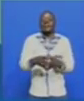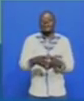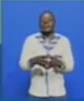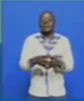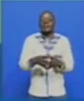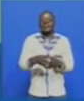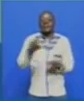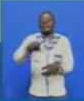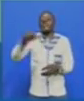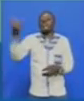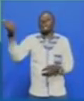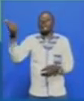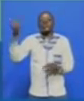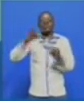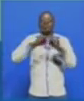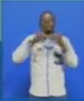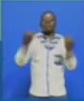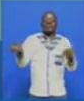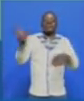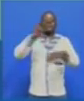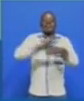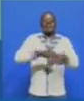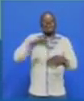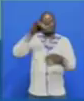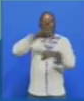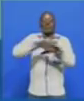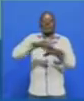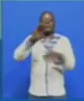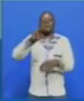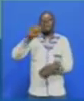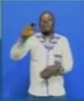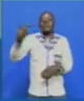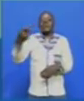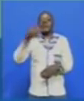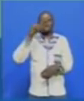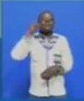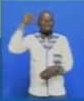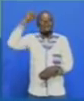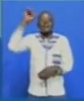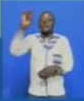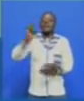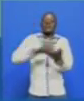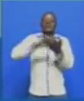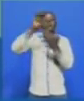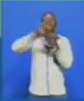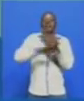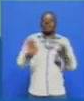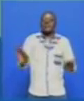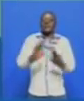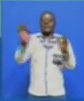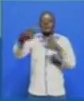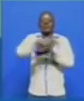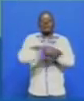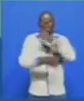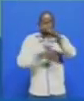Autre point de l'actualité, et nous mettons le cap à Surmanga, ville qui a abrité hier 7 décembre la célébration de la journée